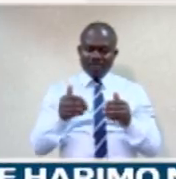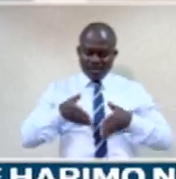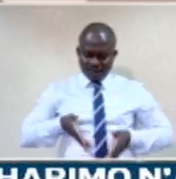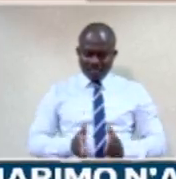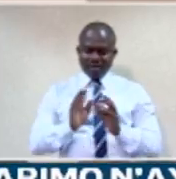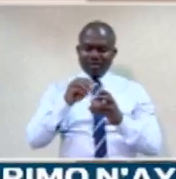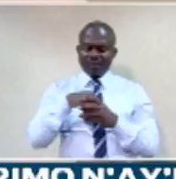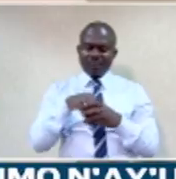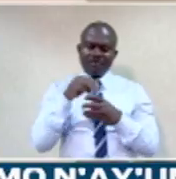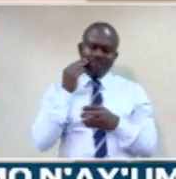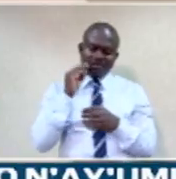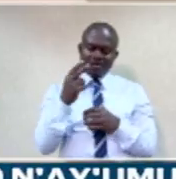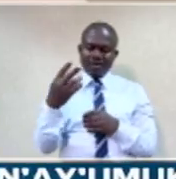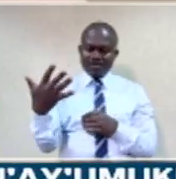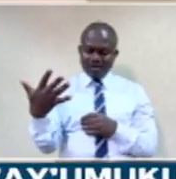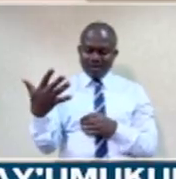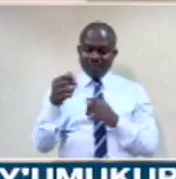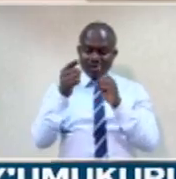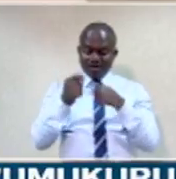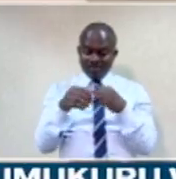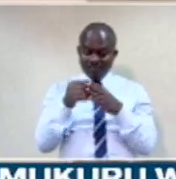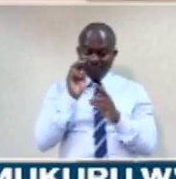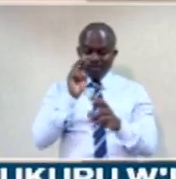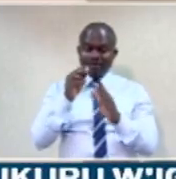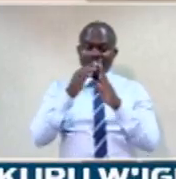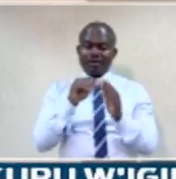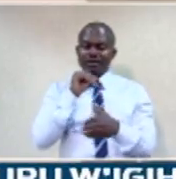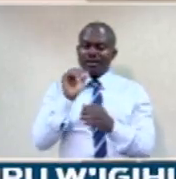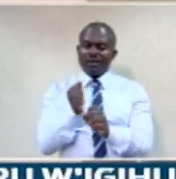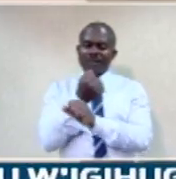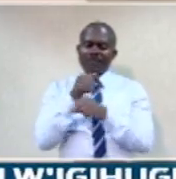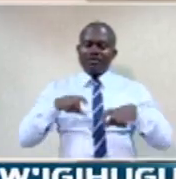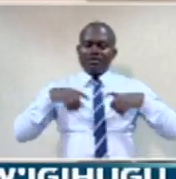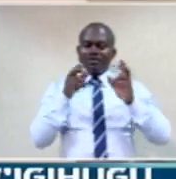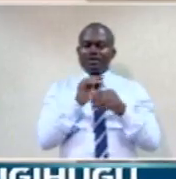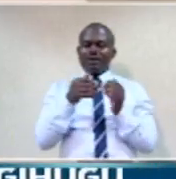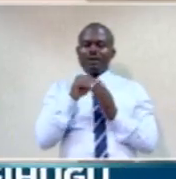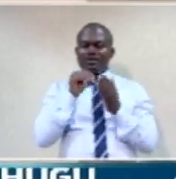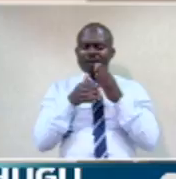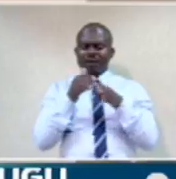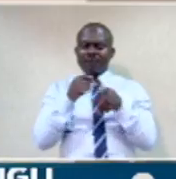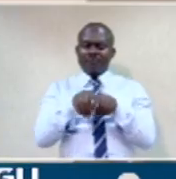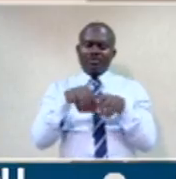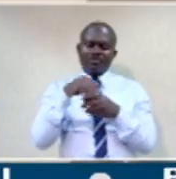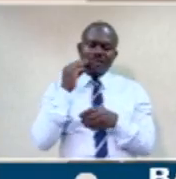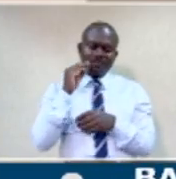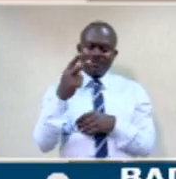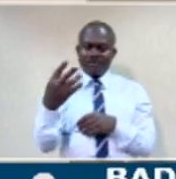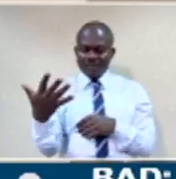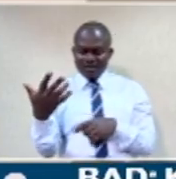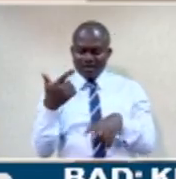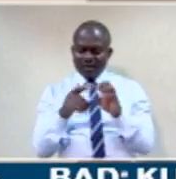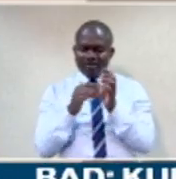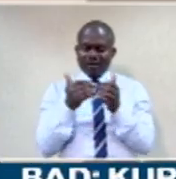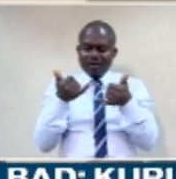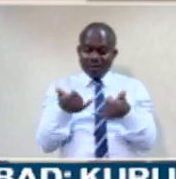ibyarirwamo muri 25 million warahageraga ugasanga iyo nzu itaba mu buzima busanzwe utakubaka inzu imeze ityo muri 25 million